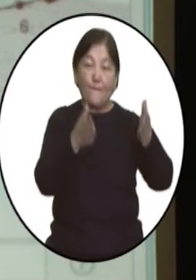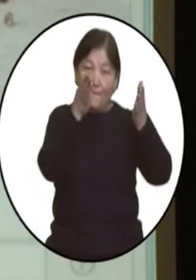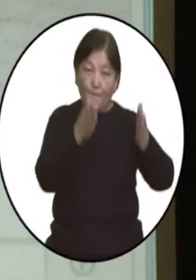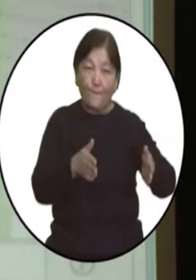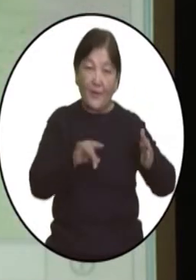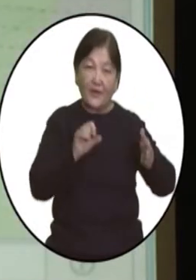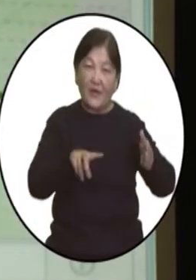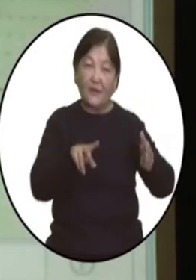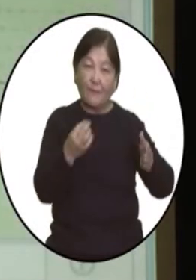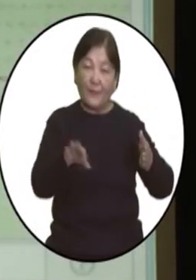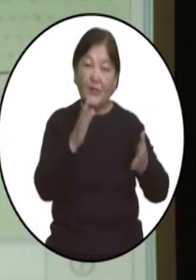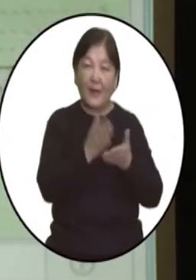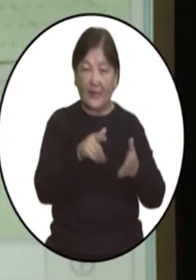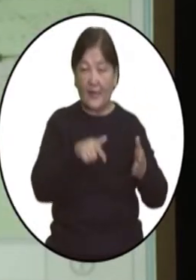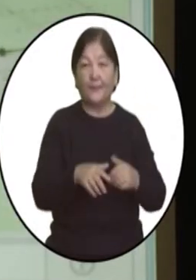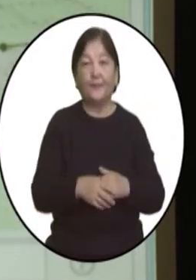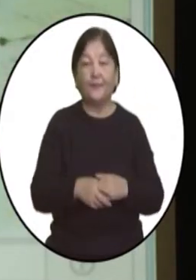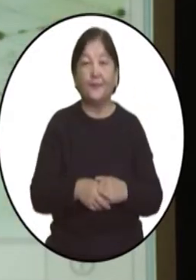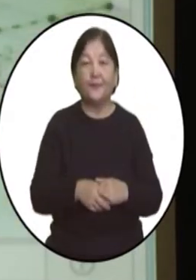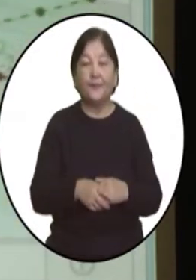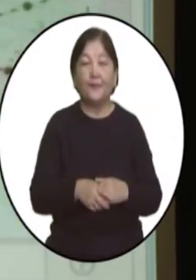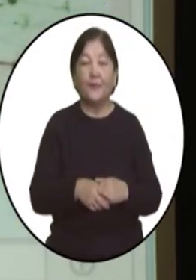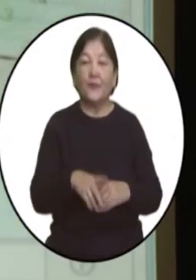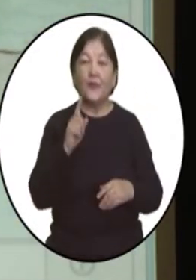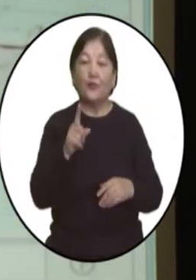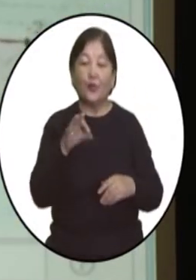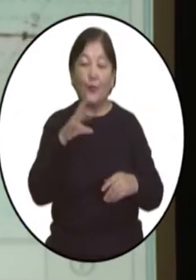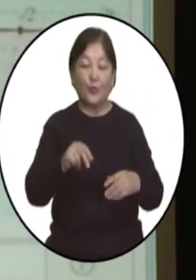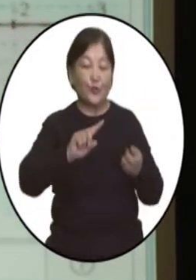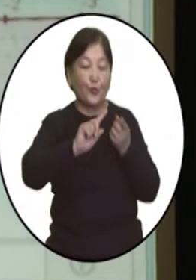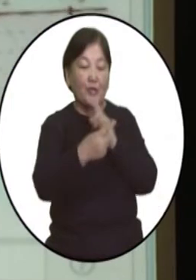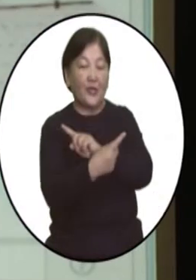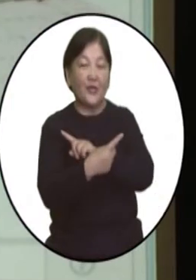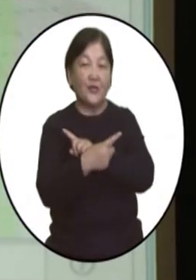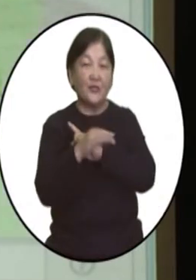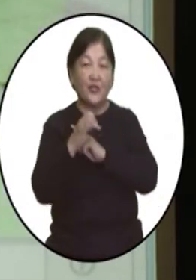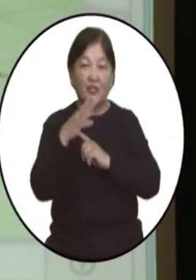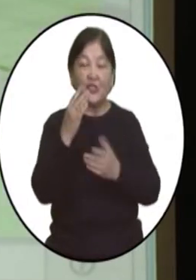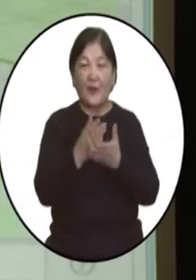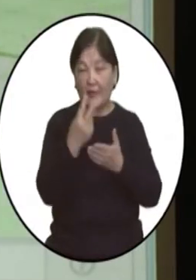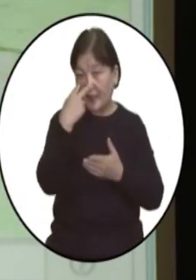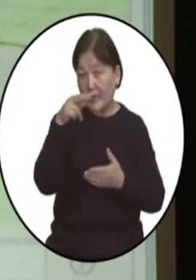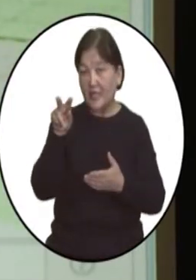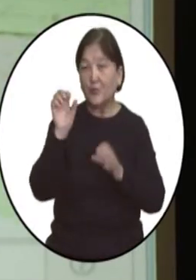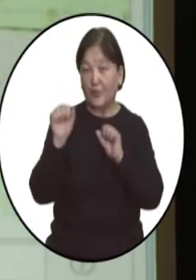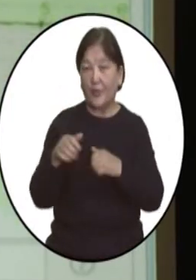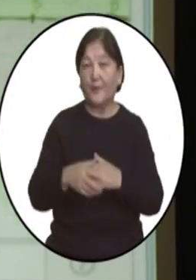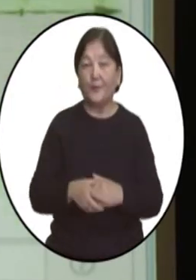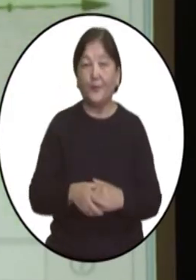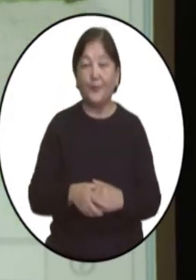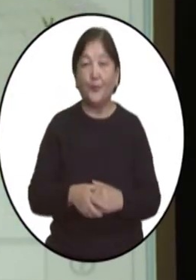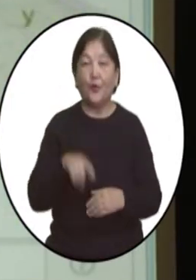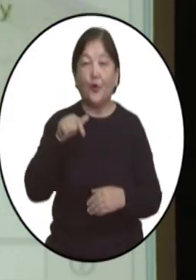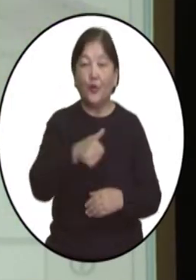байна. За эрг болвол 1-р мөч рүүгээ эргээд шилжиж байгааг харж байна эндээс. За одоо